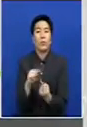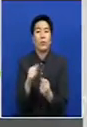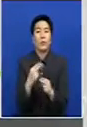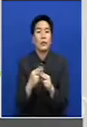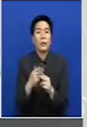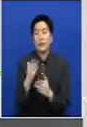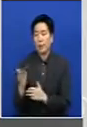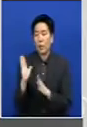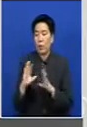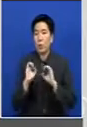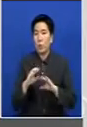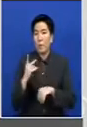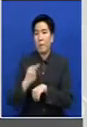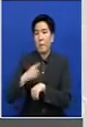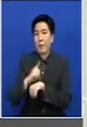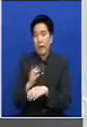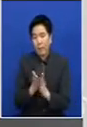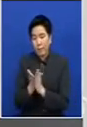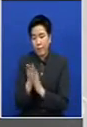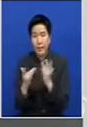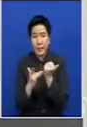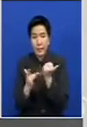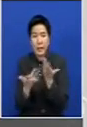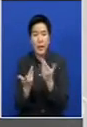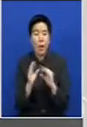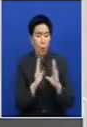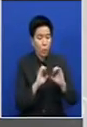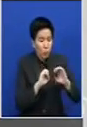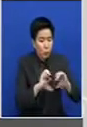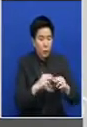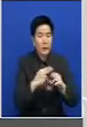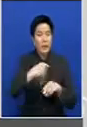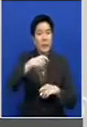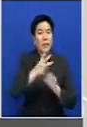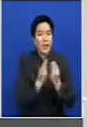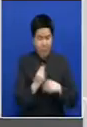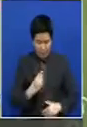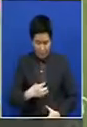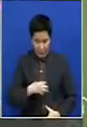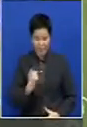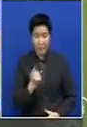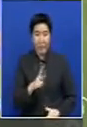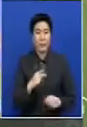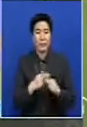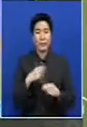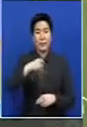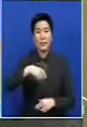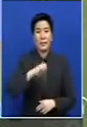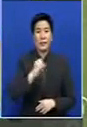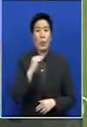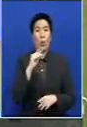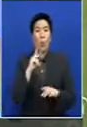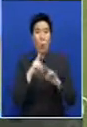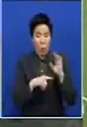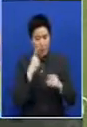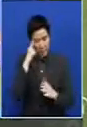ชเฮงวิทยาเหล่ากุลนะครับซึ่งเป็นประธานฝ่ายเทคนิคและทางซิโก้เกียรติศักดิ์เสนาเมืองนะครับโค้ชทีมชาติไทยนั้นกลับไปทำเรื่องรถแ